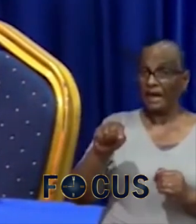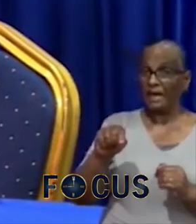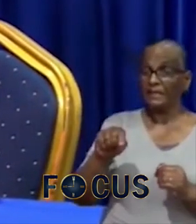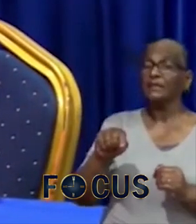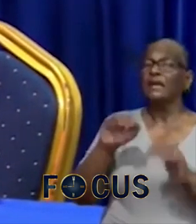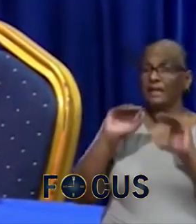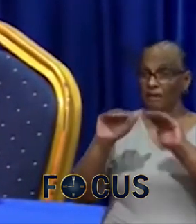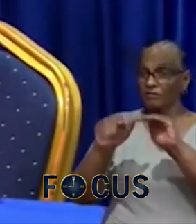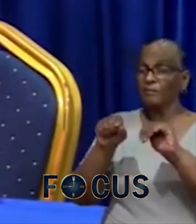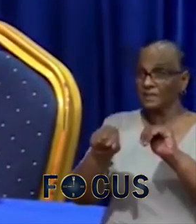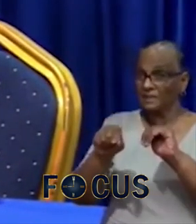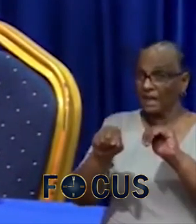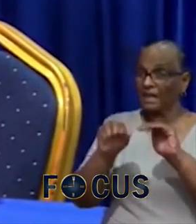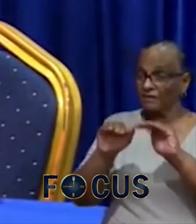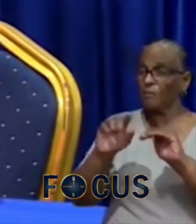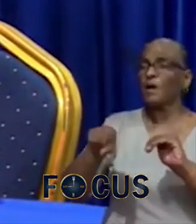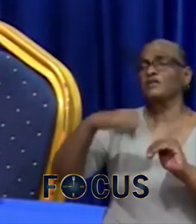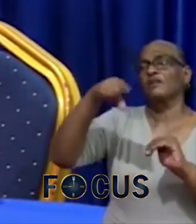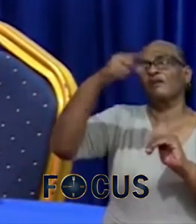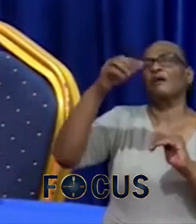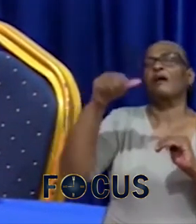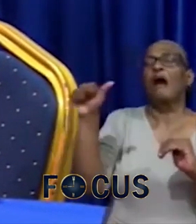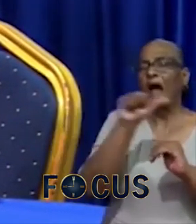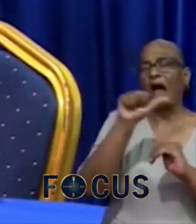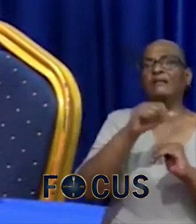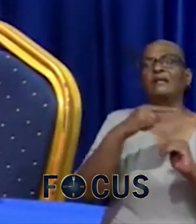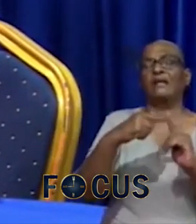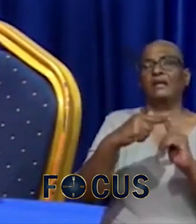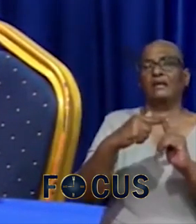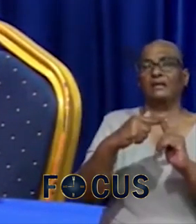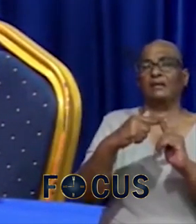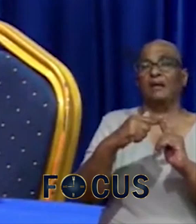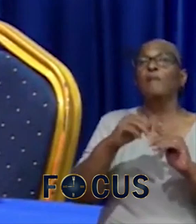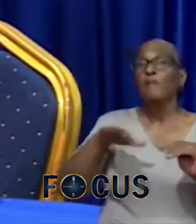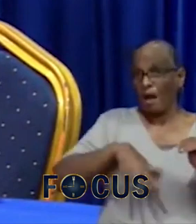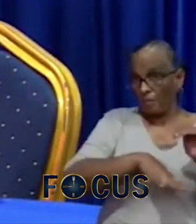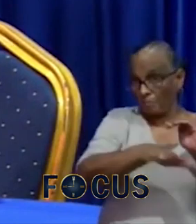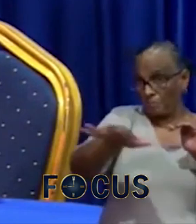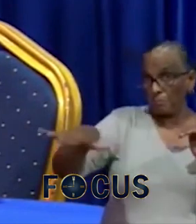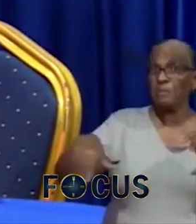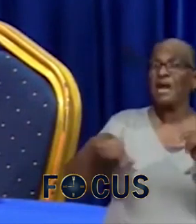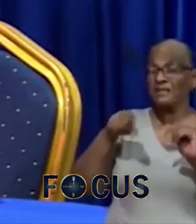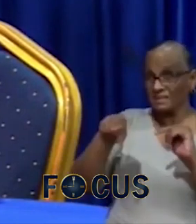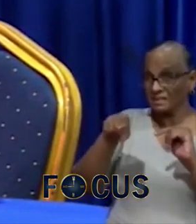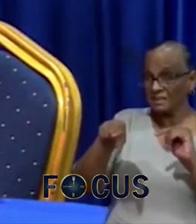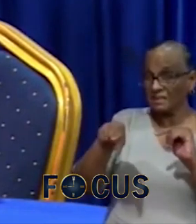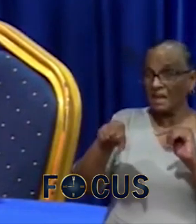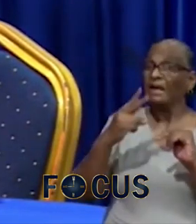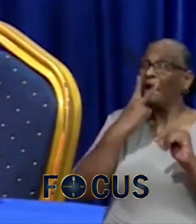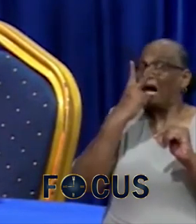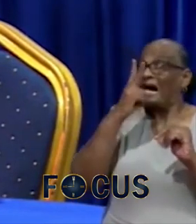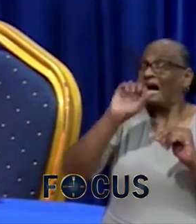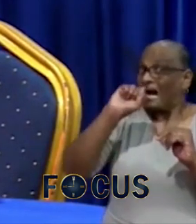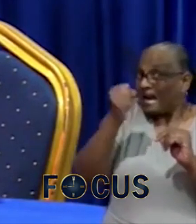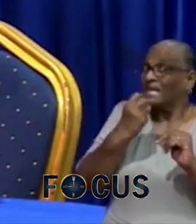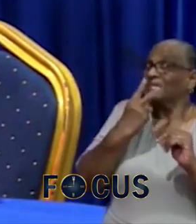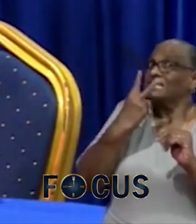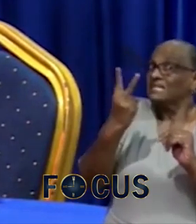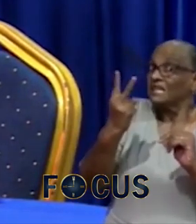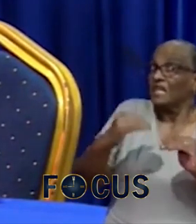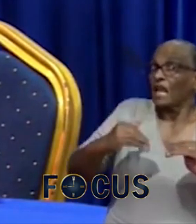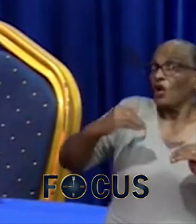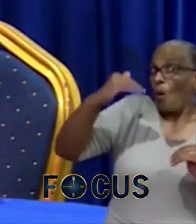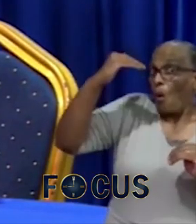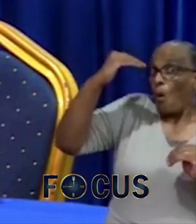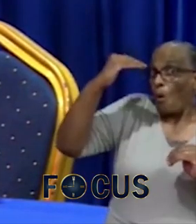of informatie hierover zal volgen. Maar de lokale bevolking zal dus merken dat er een hogere aanwezigheid